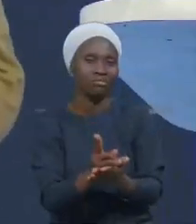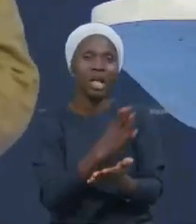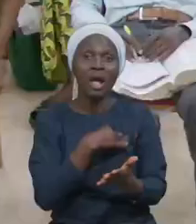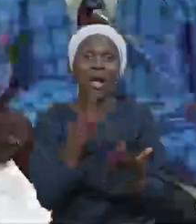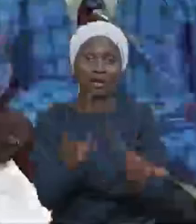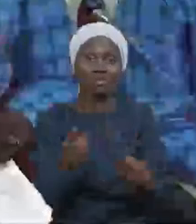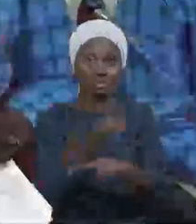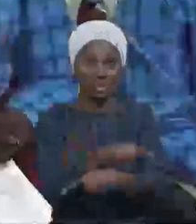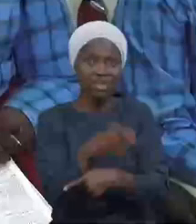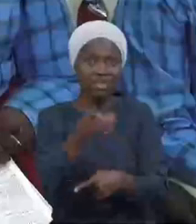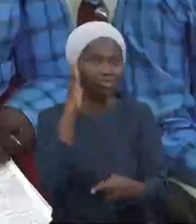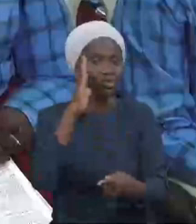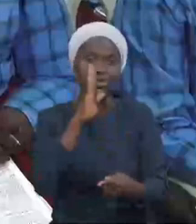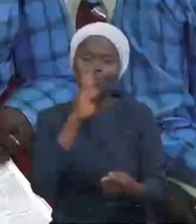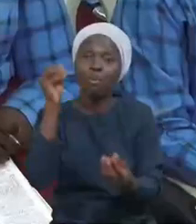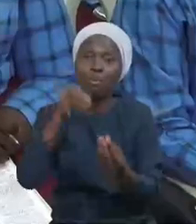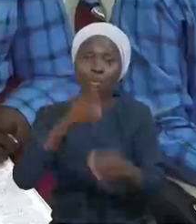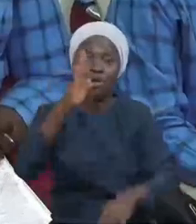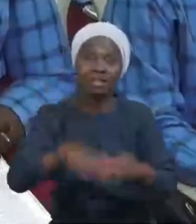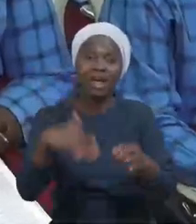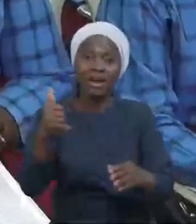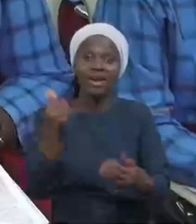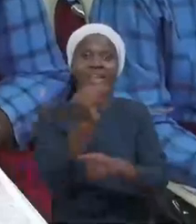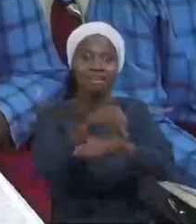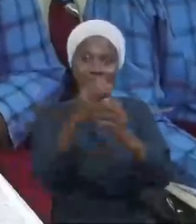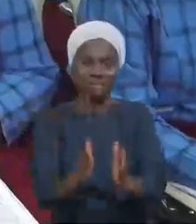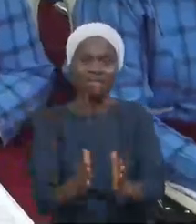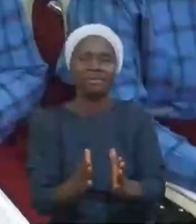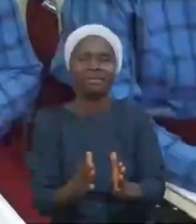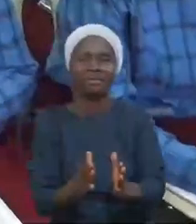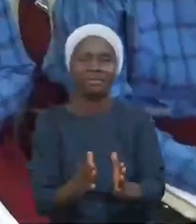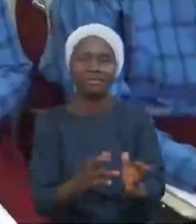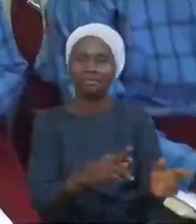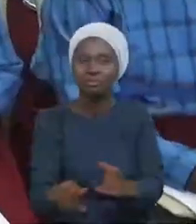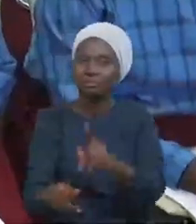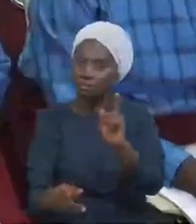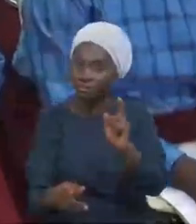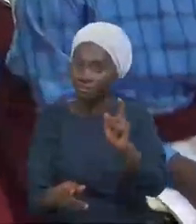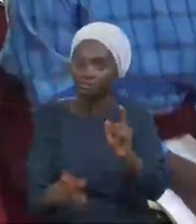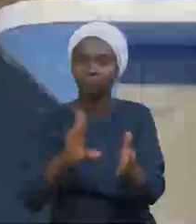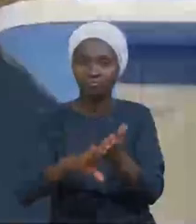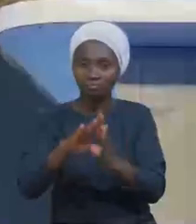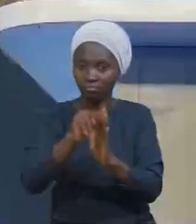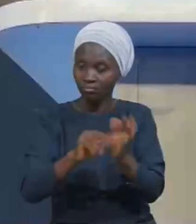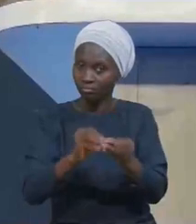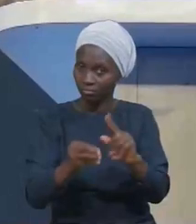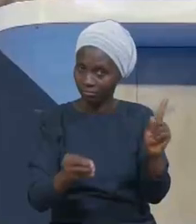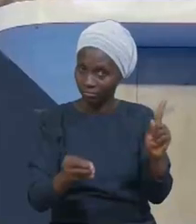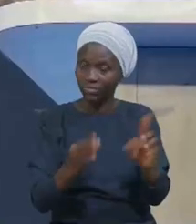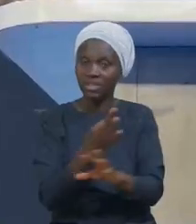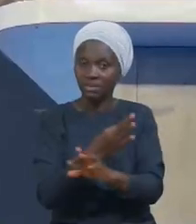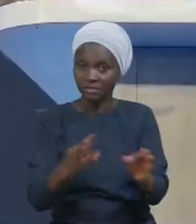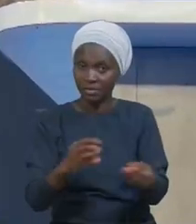vainqueur. Est-ce que tu es prêt pour le pardon, premièrement, la libération,